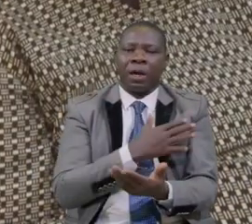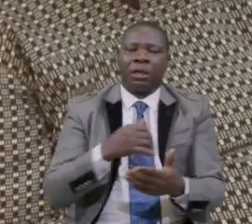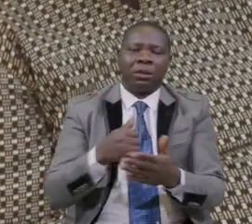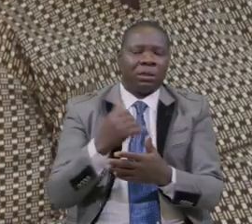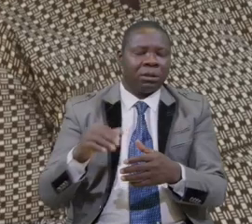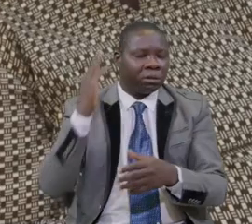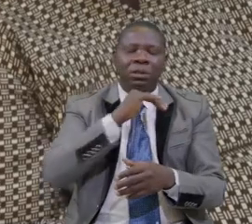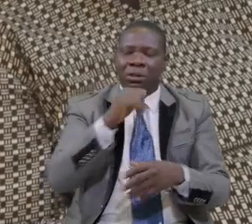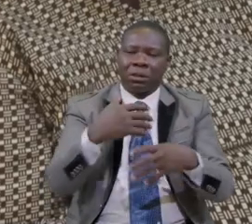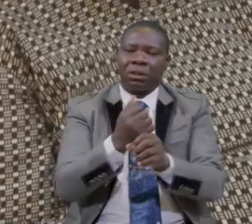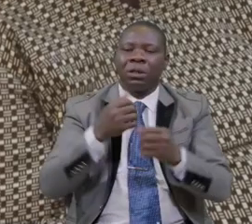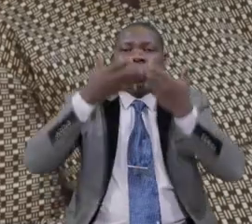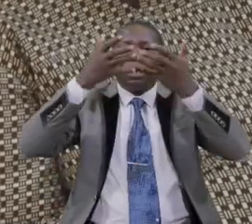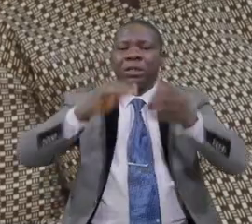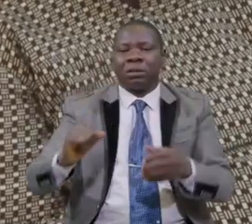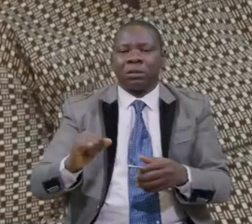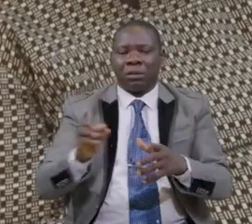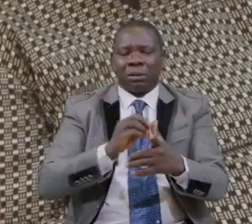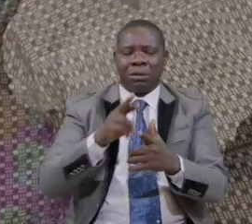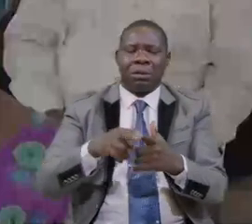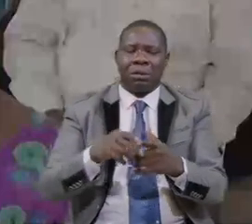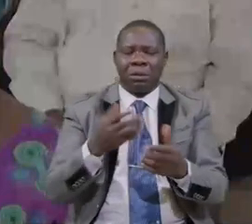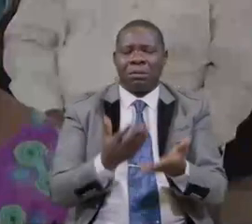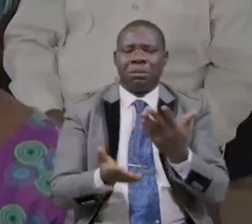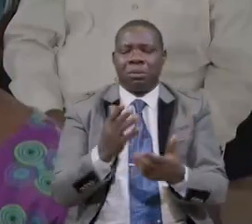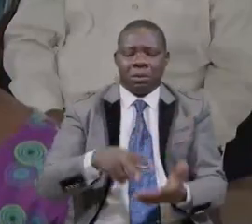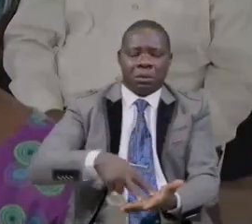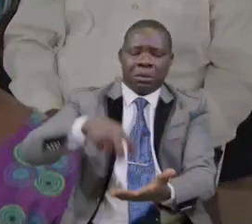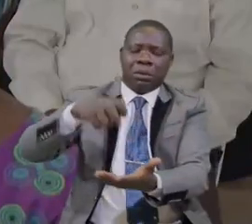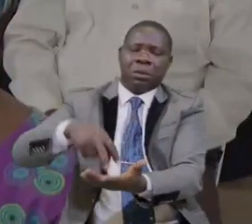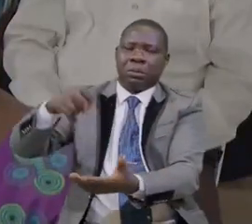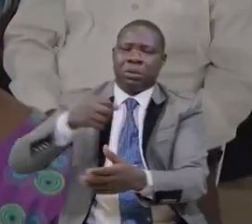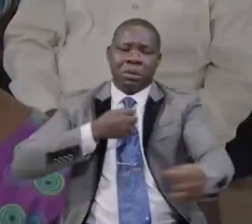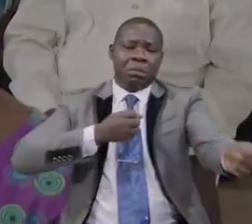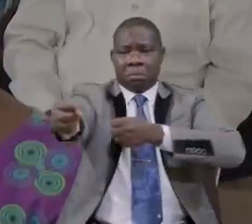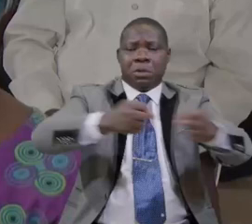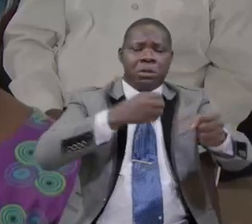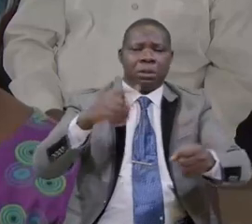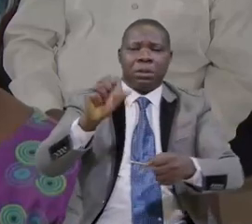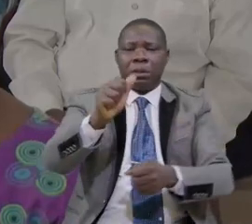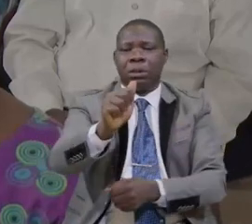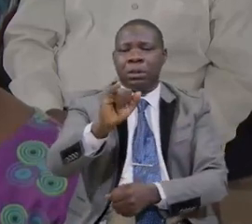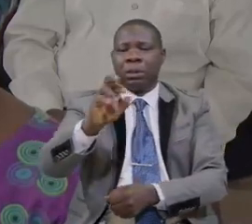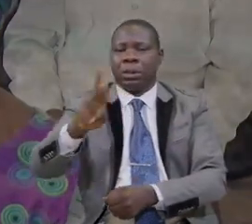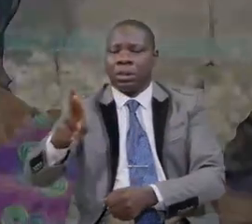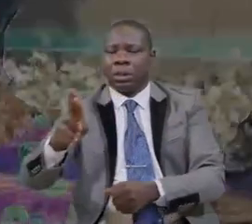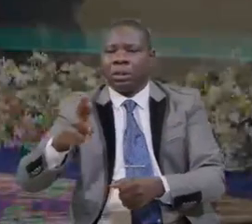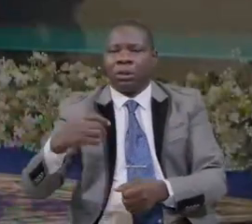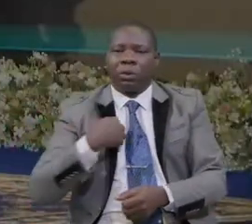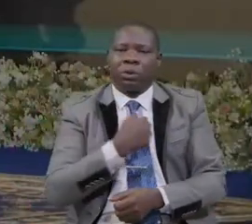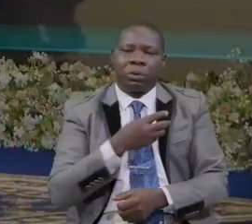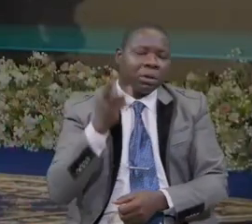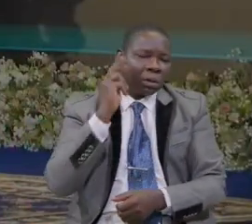Et il ne faut pas de bruit ou de sauts ou boxer l'air. Nous